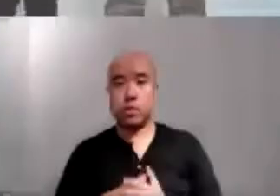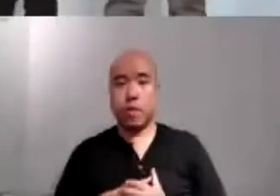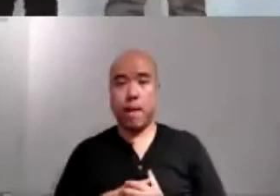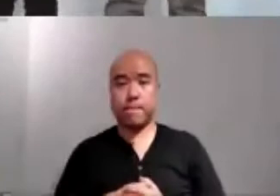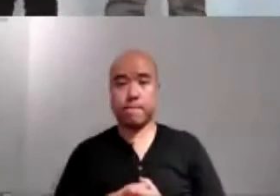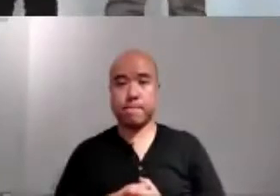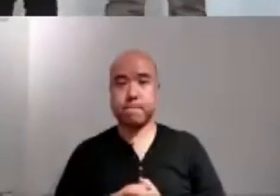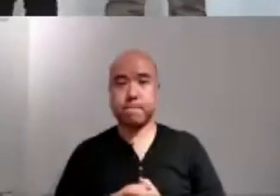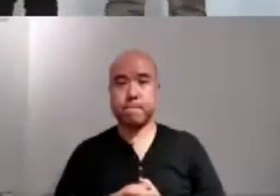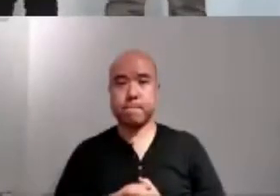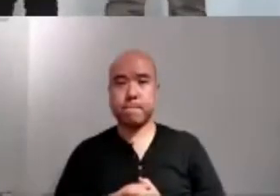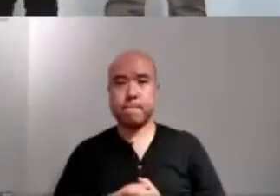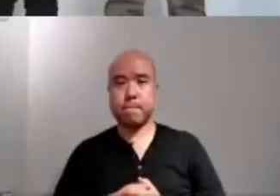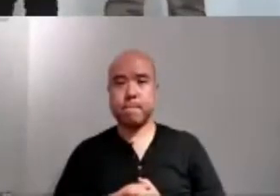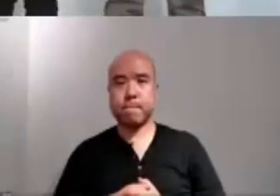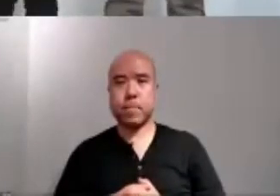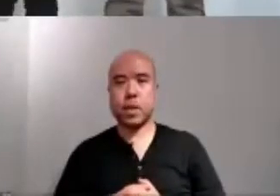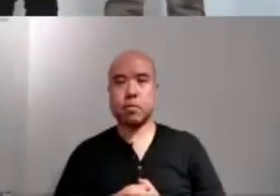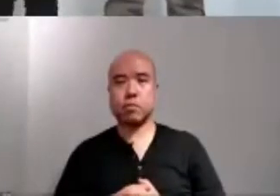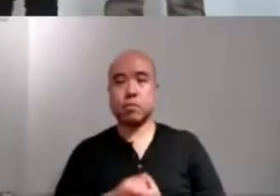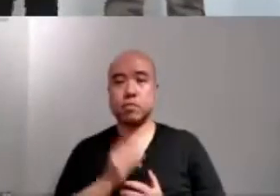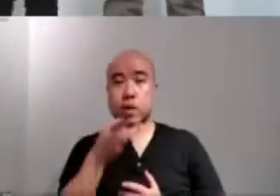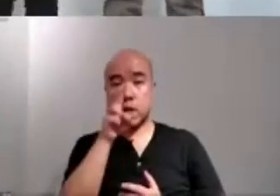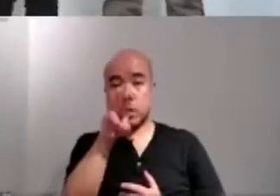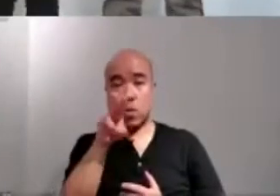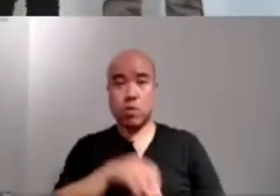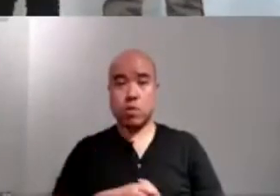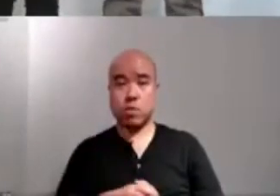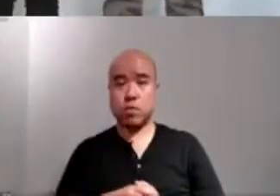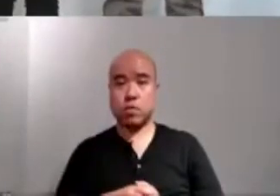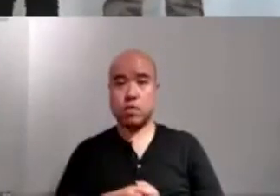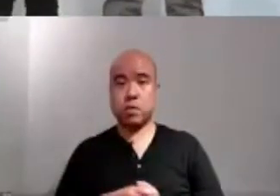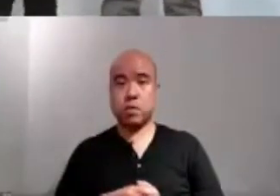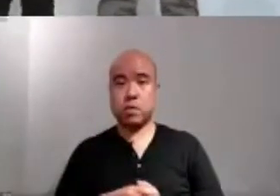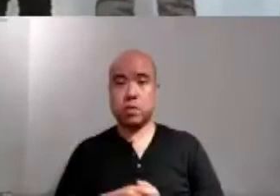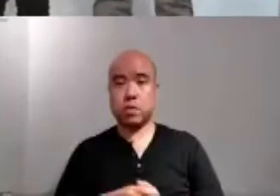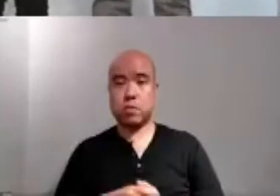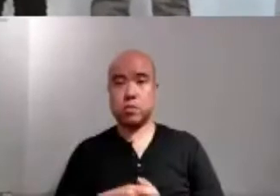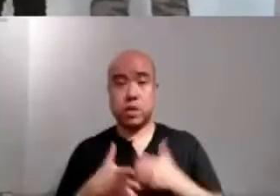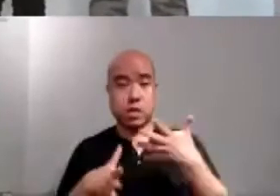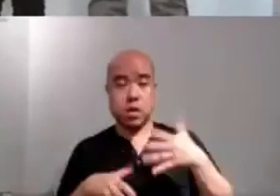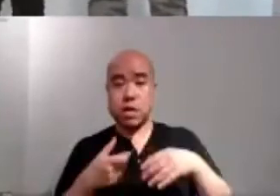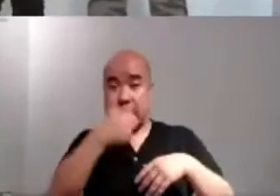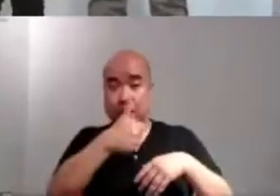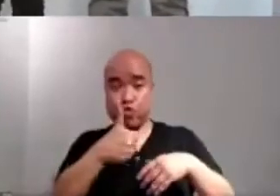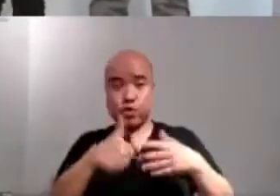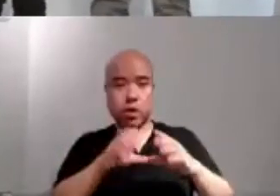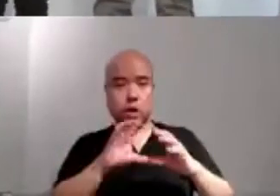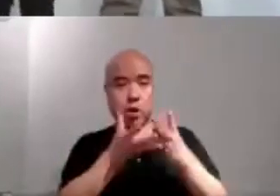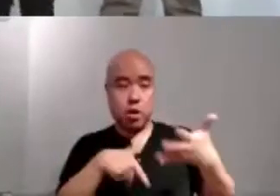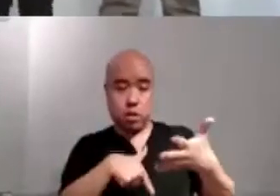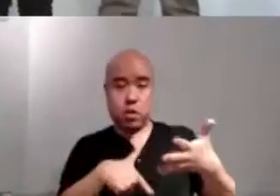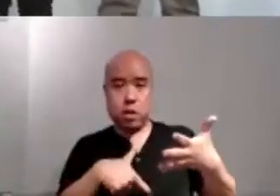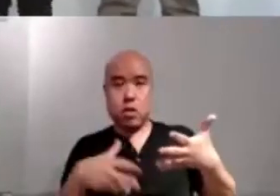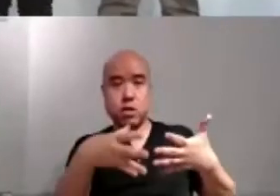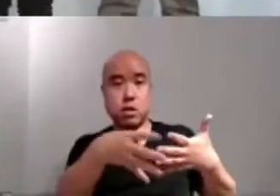可以去翻現場嘅畫面啦。係啦，喺台上面咧，我哋就有五隊入邊嘅三隊嘅。系啦，咁咧我哋就请你分享